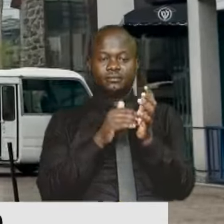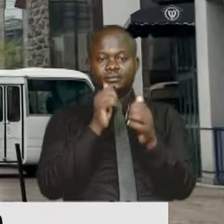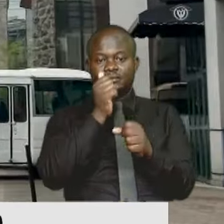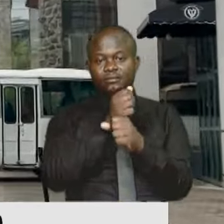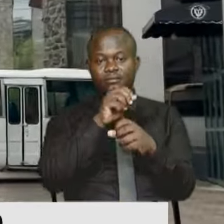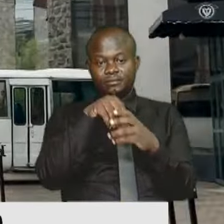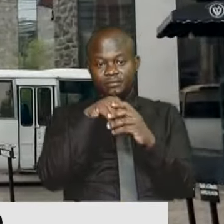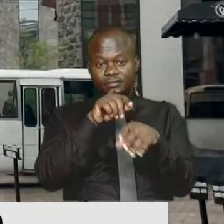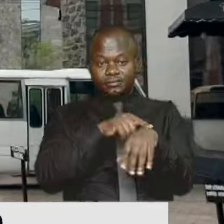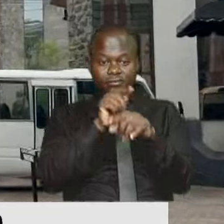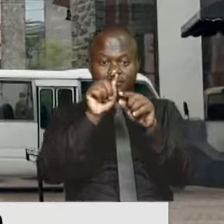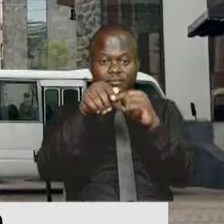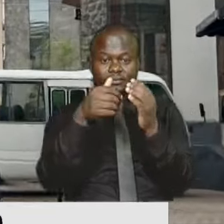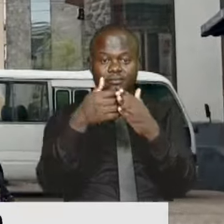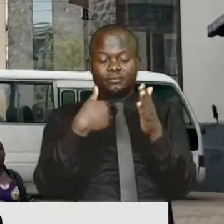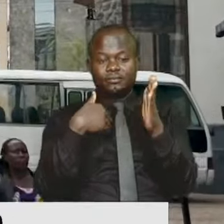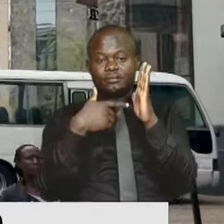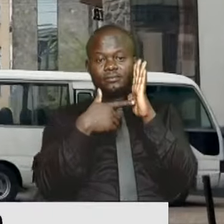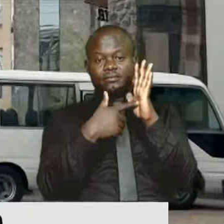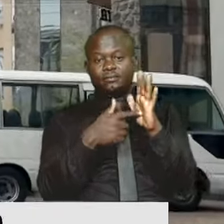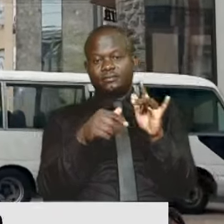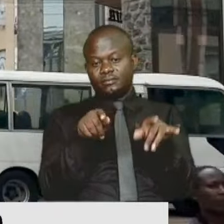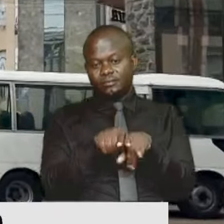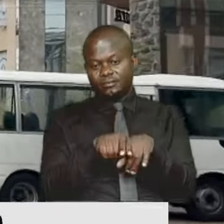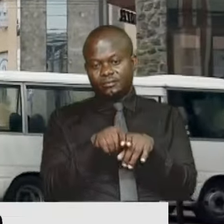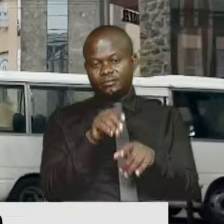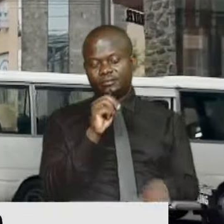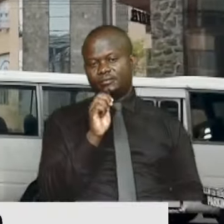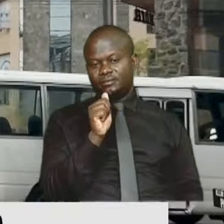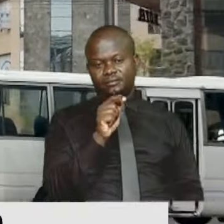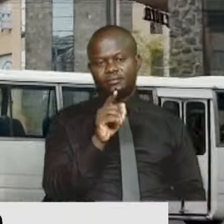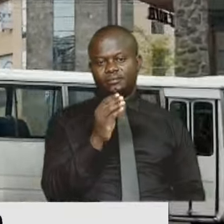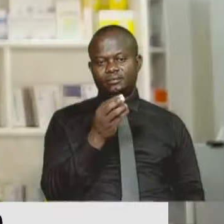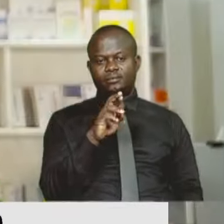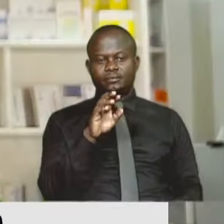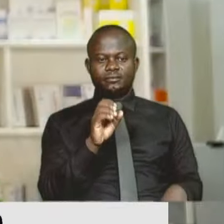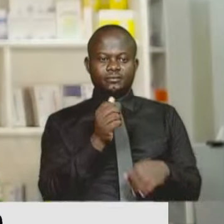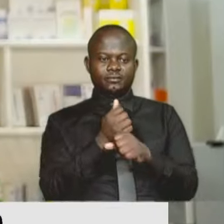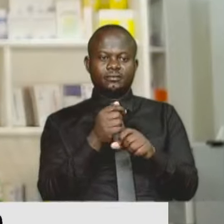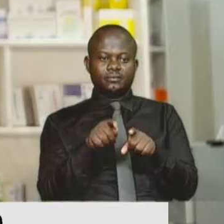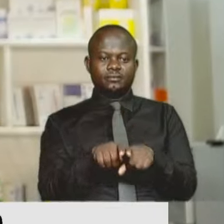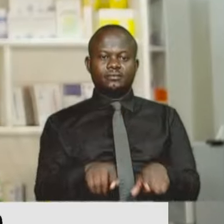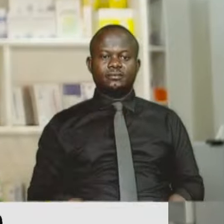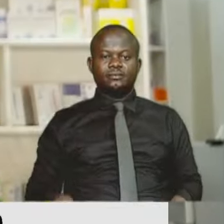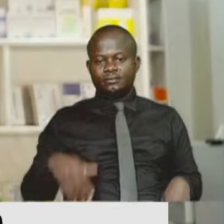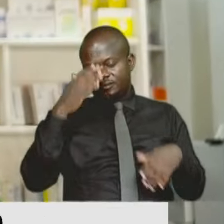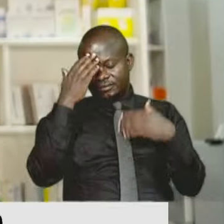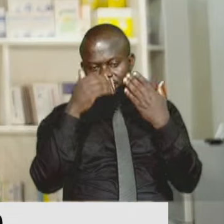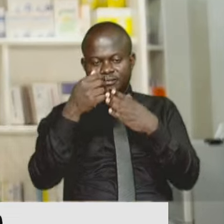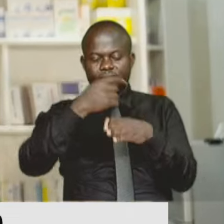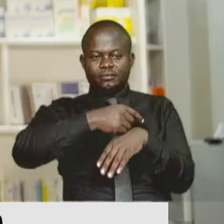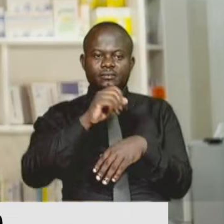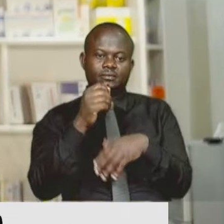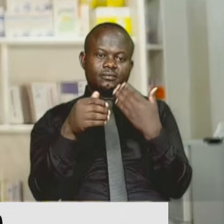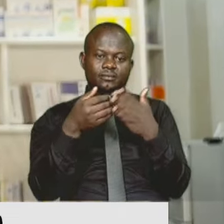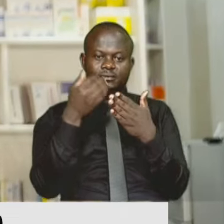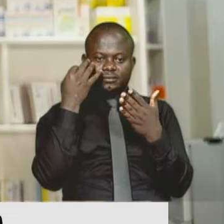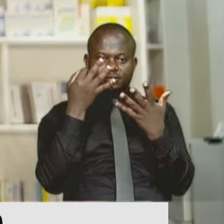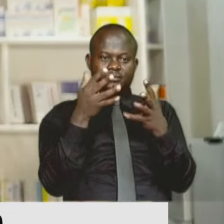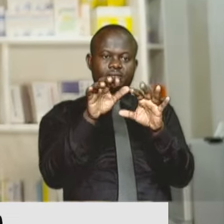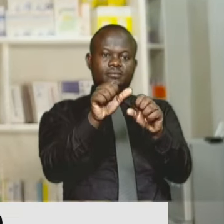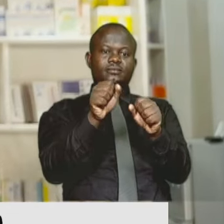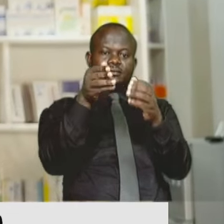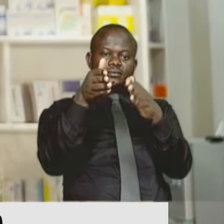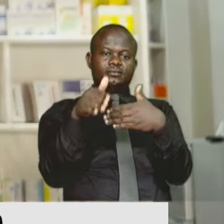mu gihe baganwe n'ufite ibimenyetso bisa n'ibya Marburg bari kubigenza batya. Kubera ko kino cyorezo mu minsi ya mbere iyo kigifata umuntu